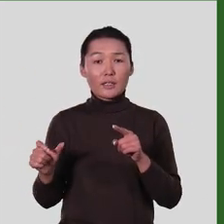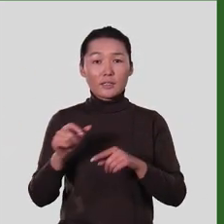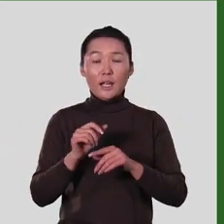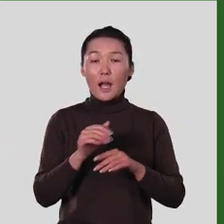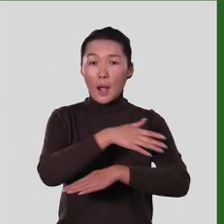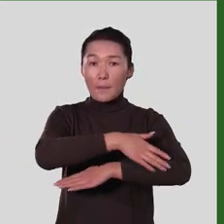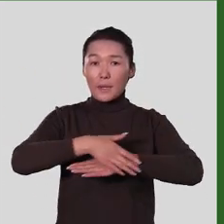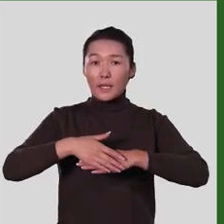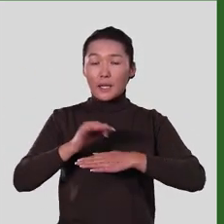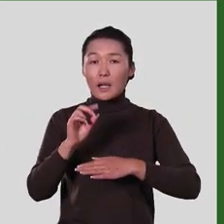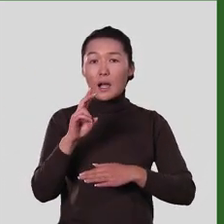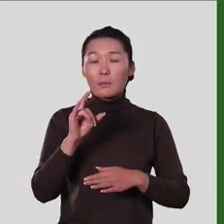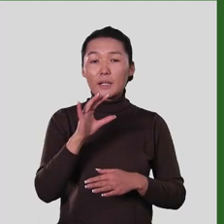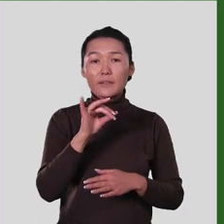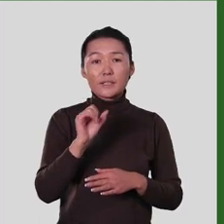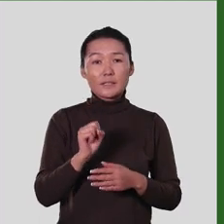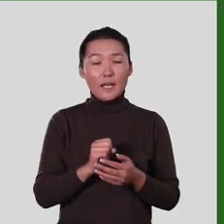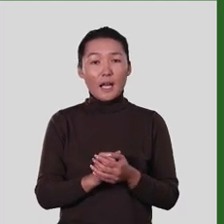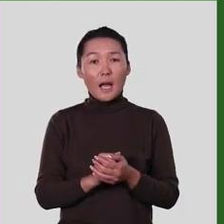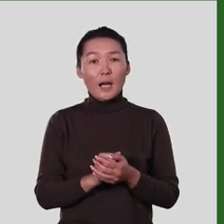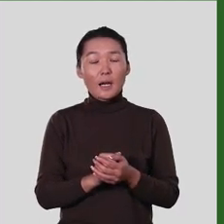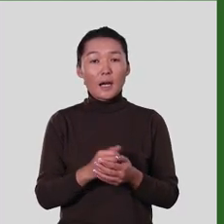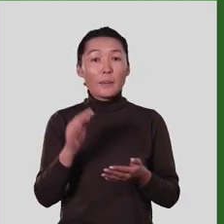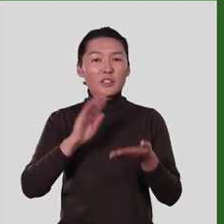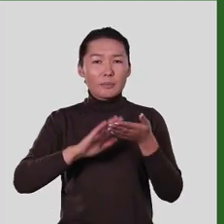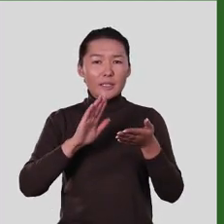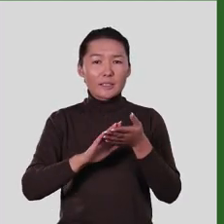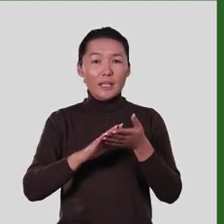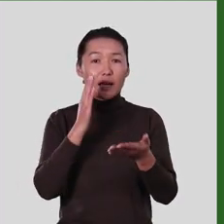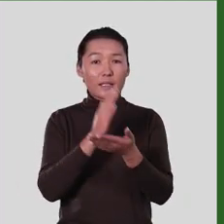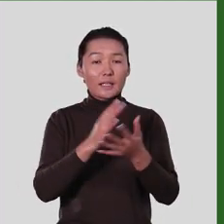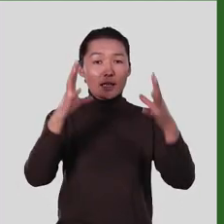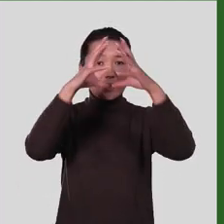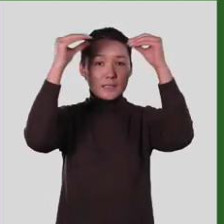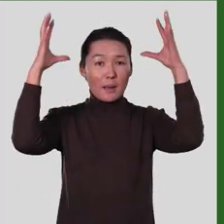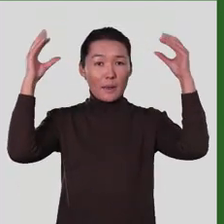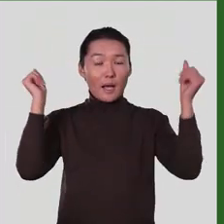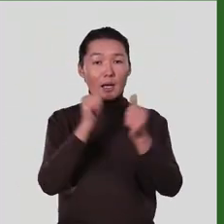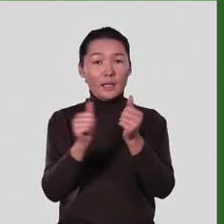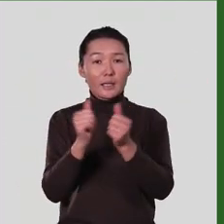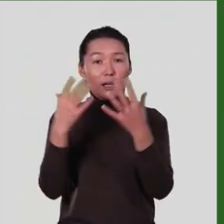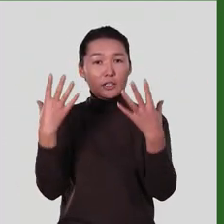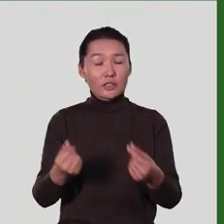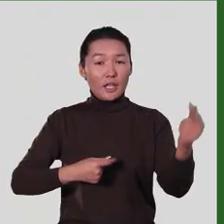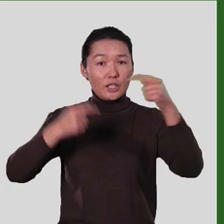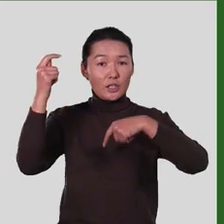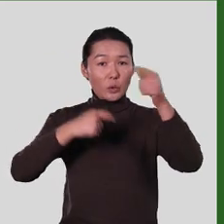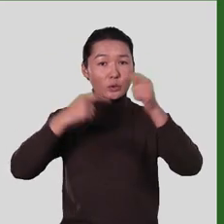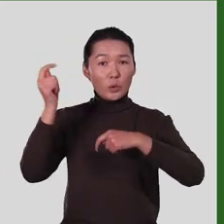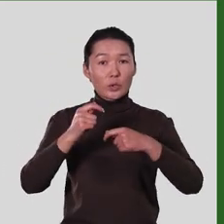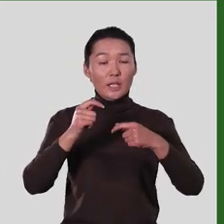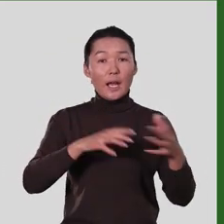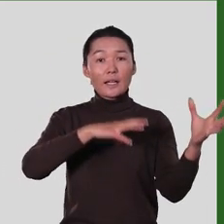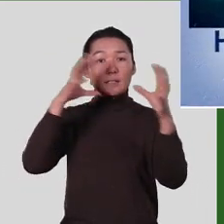обрывистая. Над ним почти постоянно висят облака, и каждый день идет дождь.